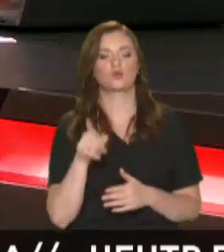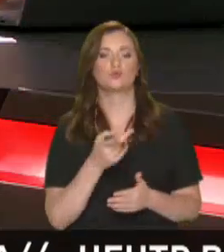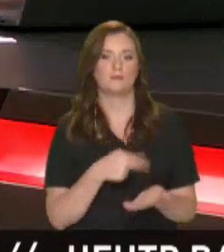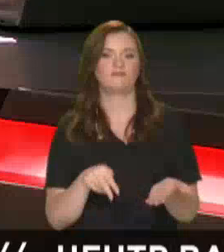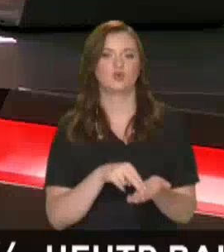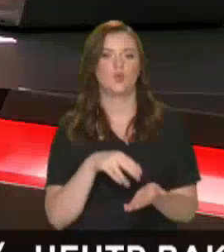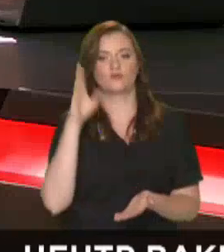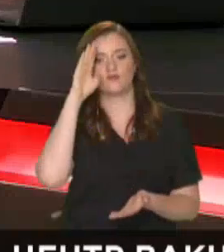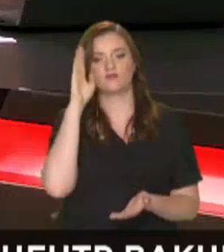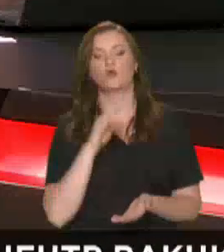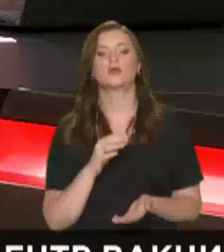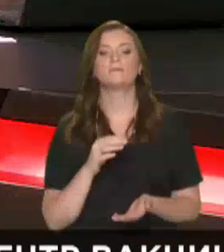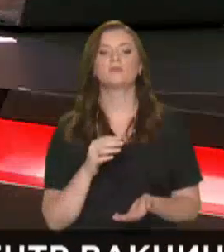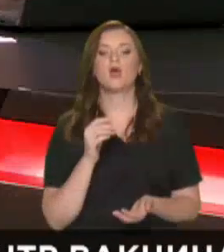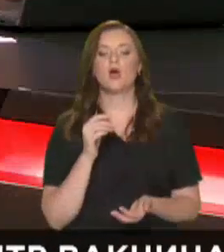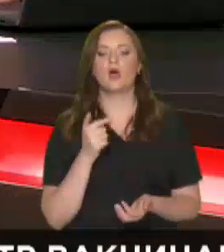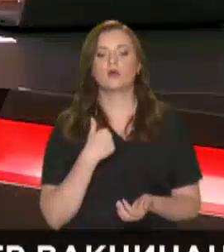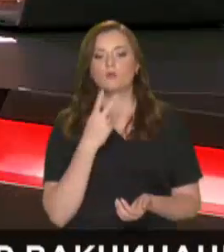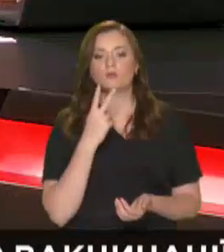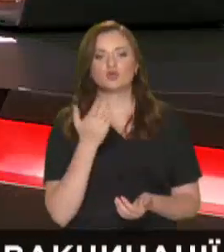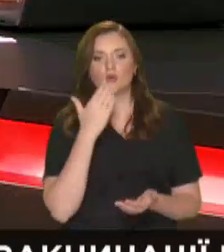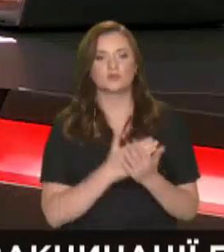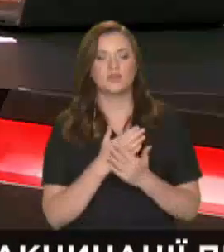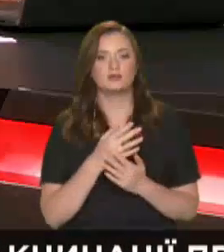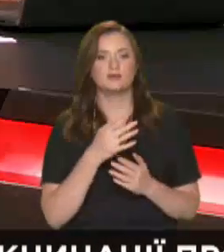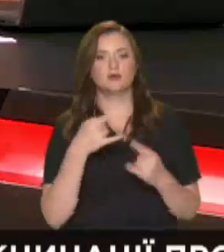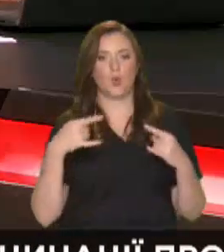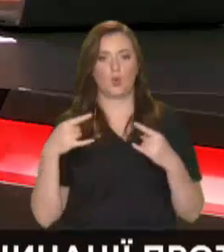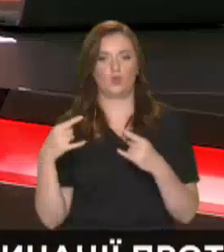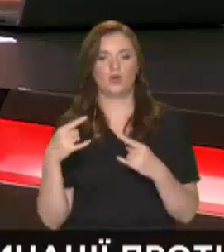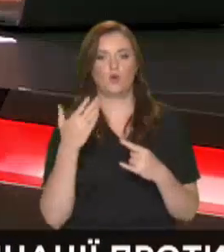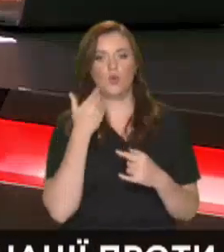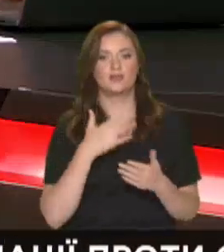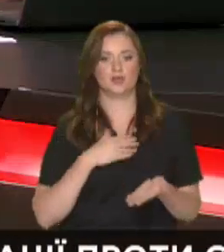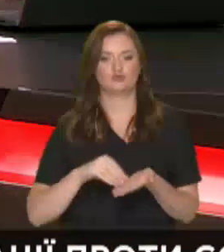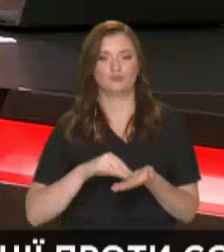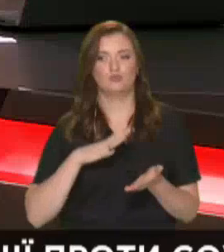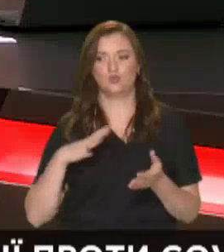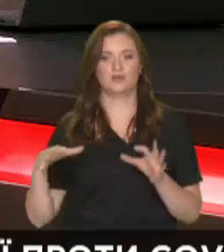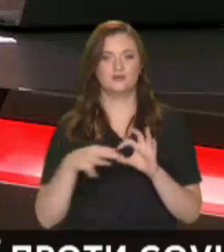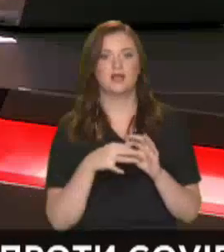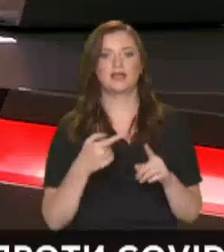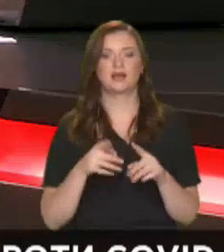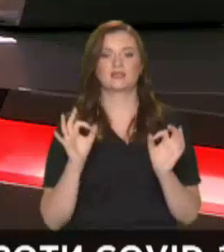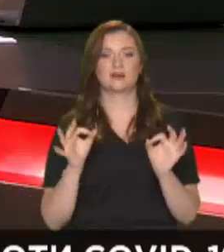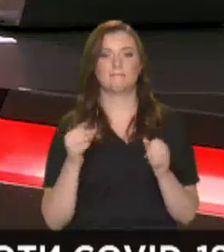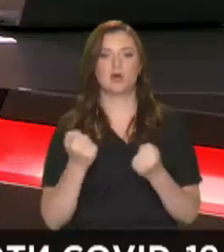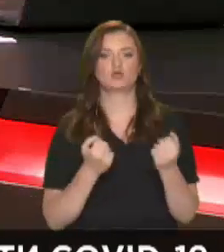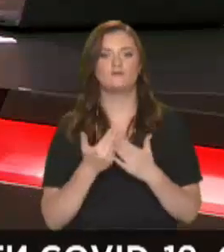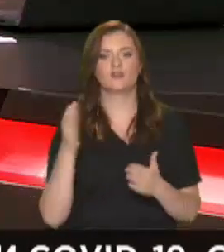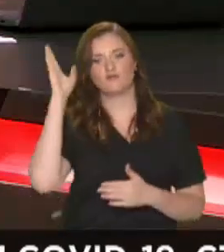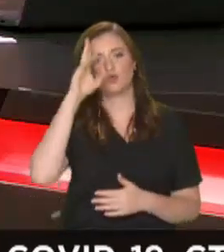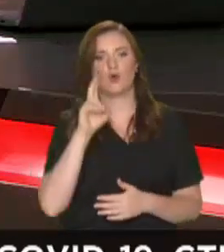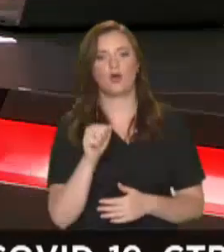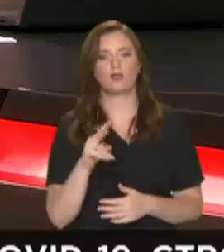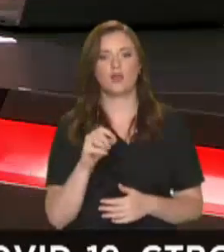от щойно побачив, от насправді на останніх кадрах, коли ще була Олена з нами, то якраз от ця машина від водоканалу, якраз вона